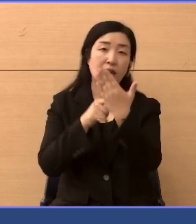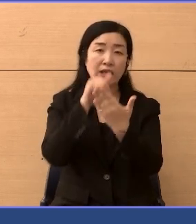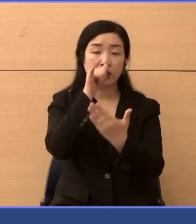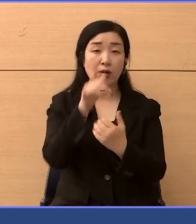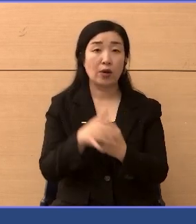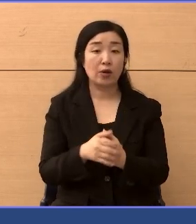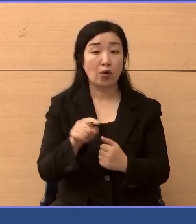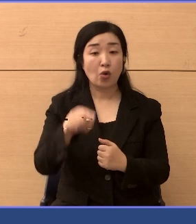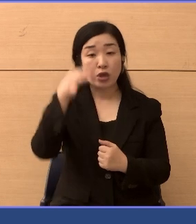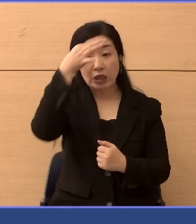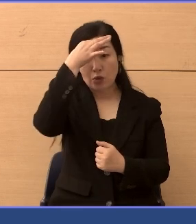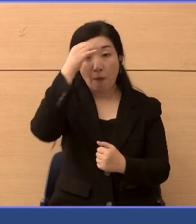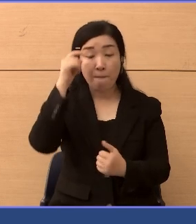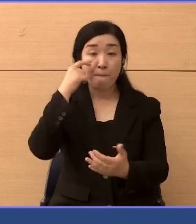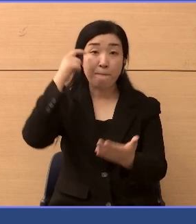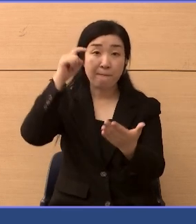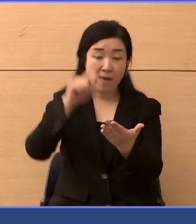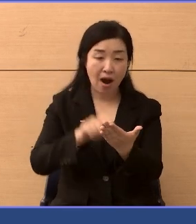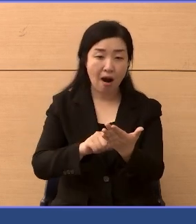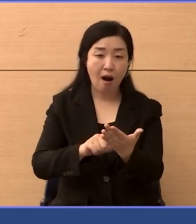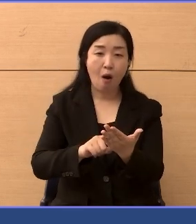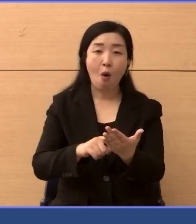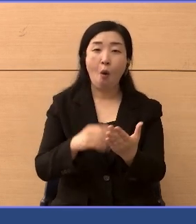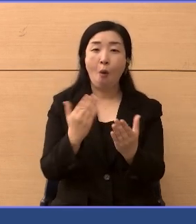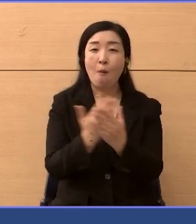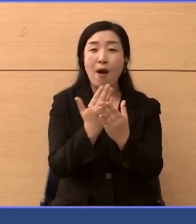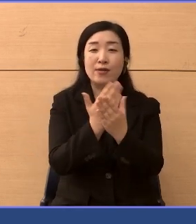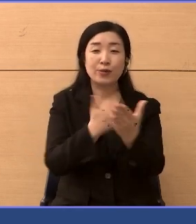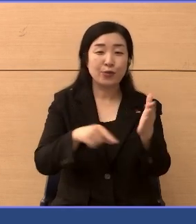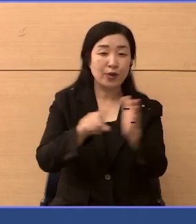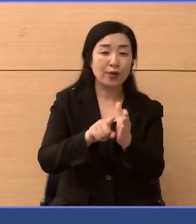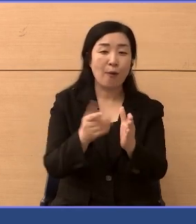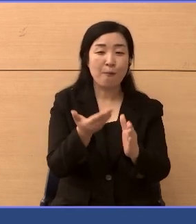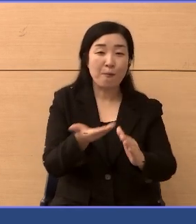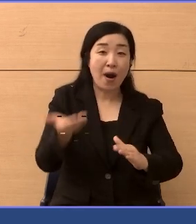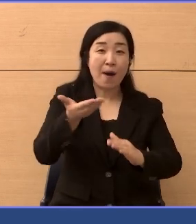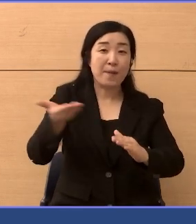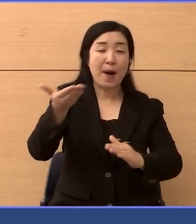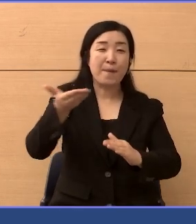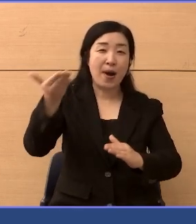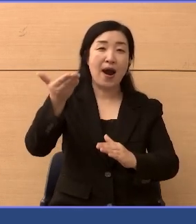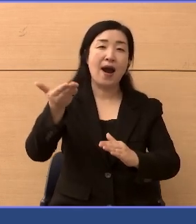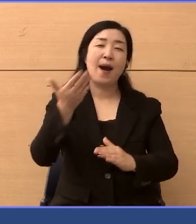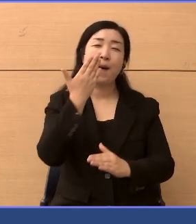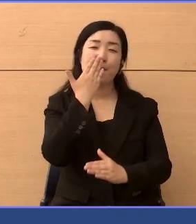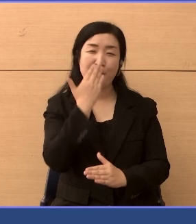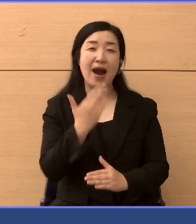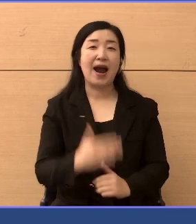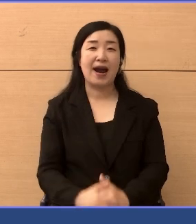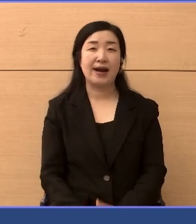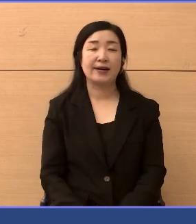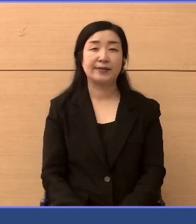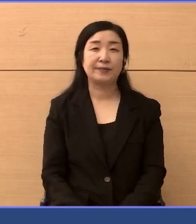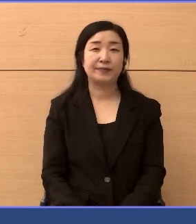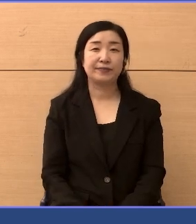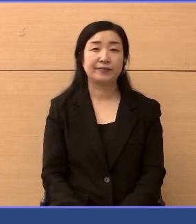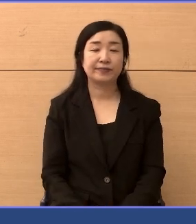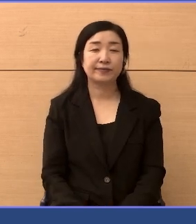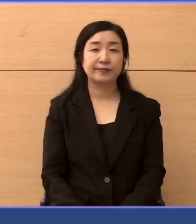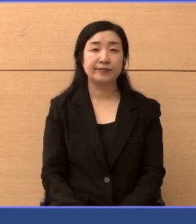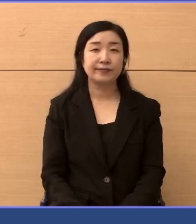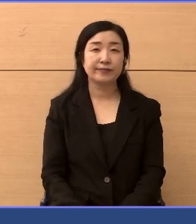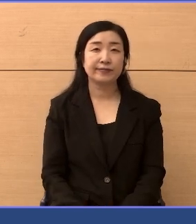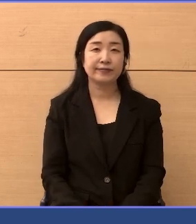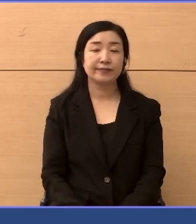이런 스킬을 employment. 조기에 파악하고 계속해서 장려시켜 준다면 And 이것이 most 취직의 of us 밑바탕이 will 될 수도 typically 있다라는 말씀을